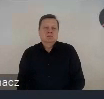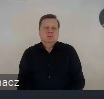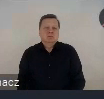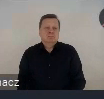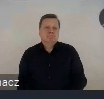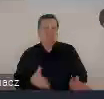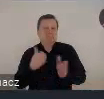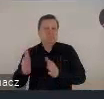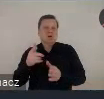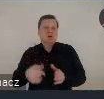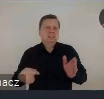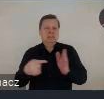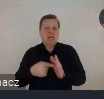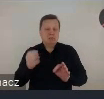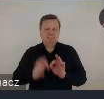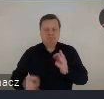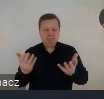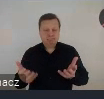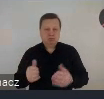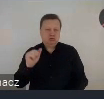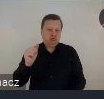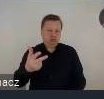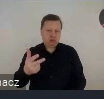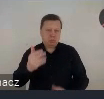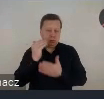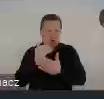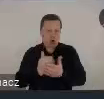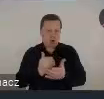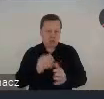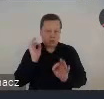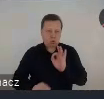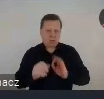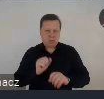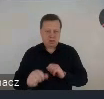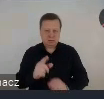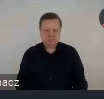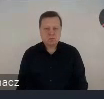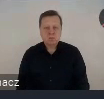I cel ma trzy programy szczegółowe,